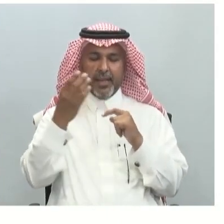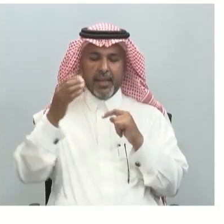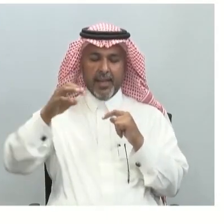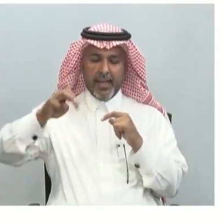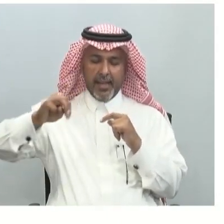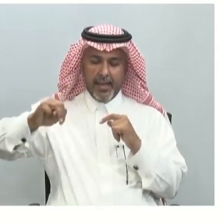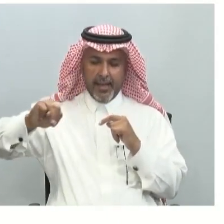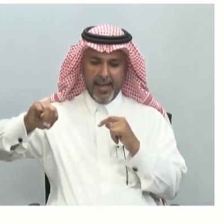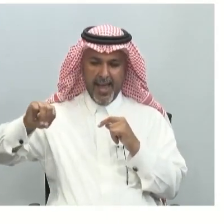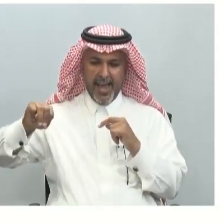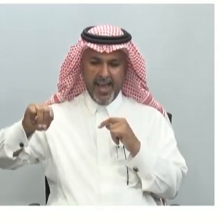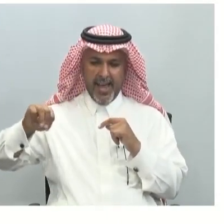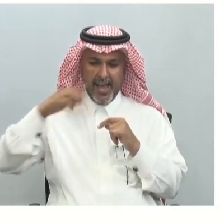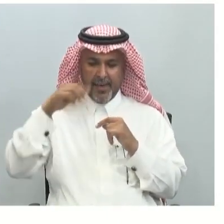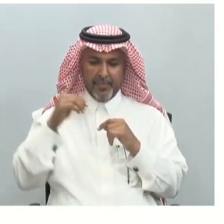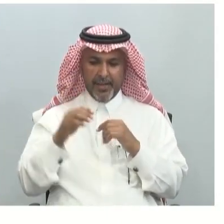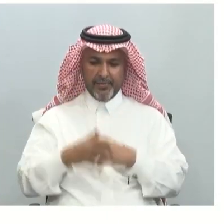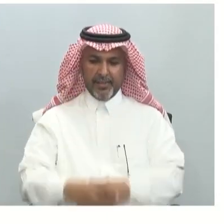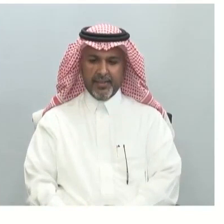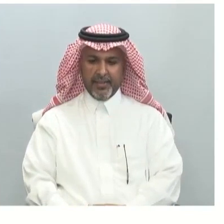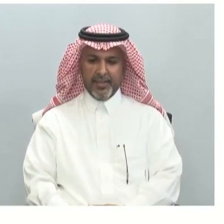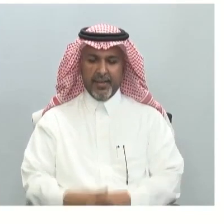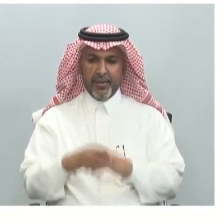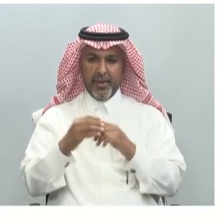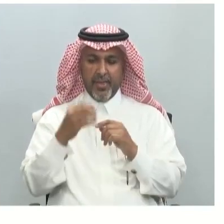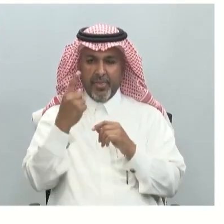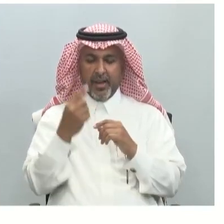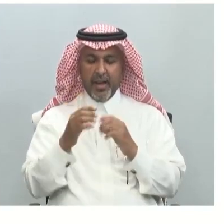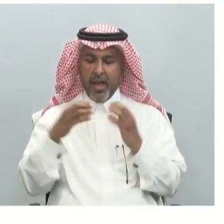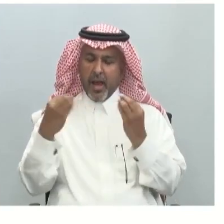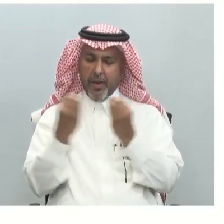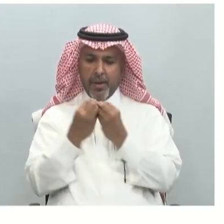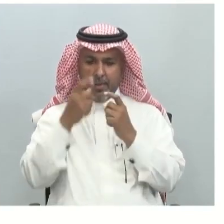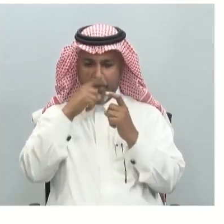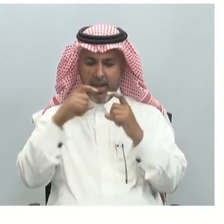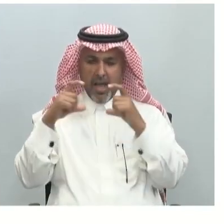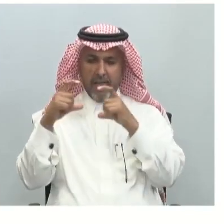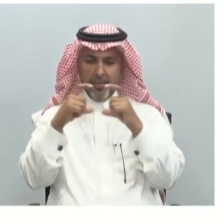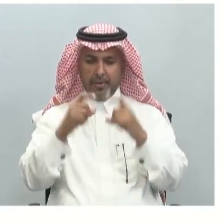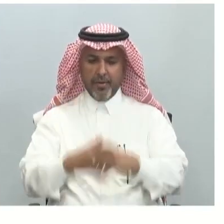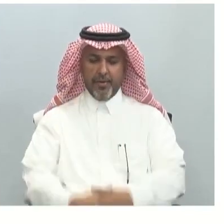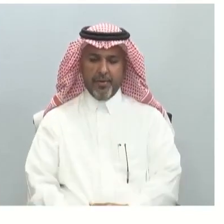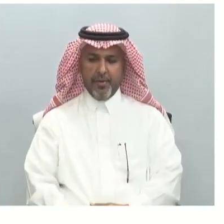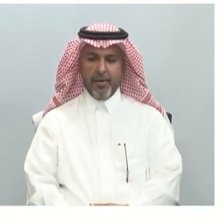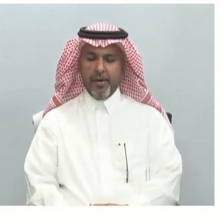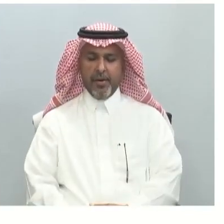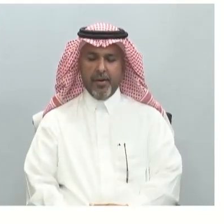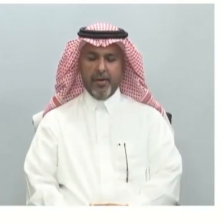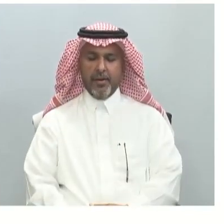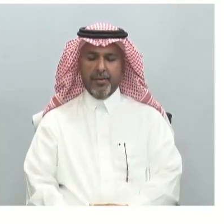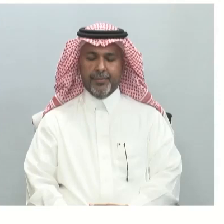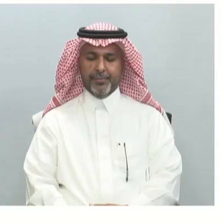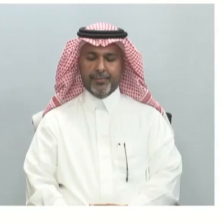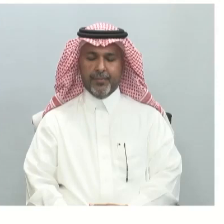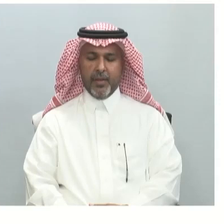نضربها في كم احسنتم لاحظوا هنا هل اضربها في العدد الاول بعدين سالب اضربها في الام بعدين سالب بنص راح اضربها في سالب